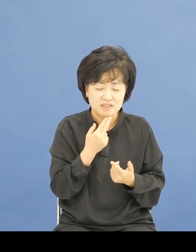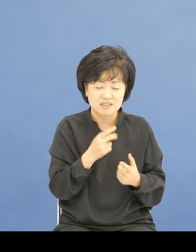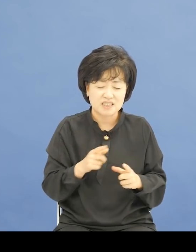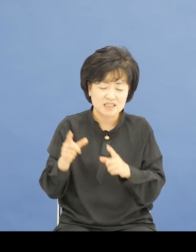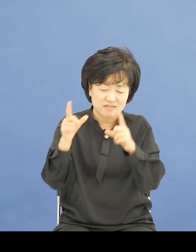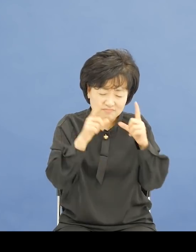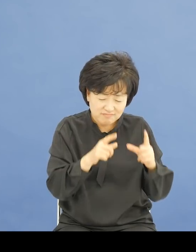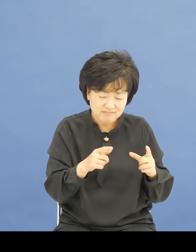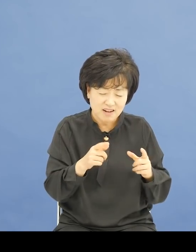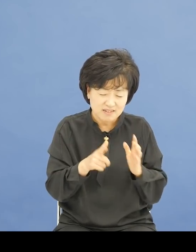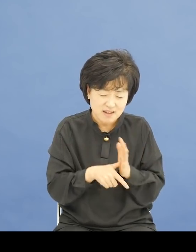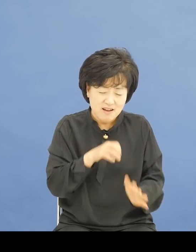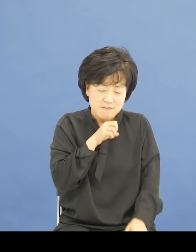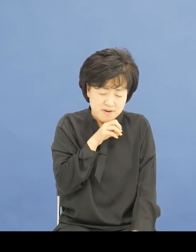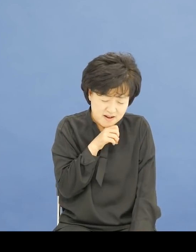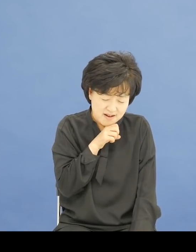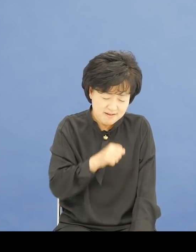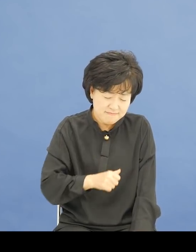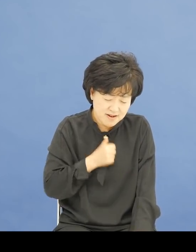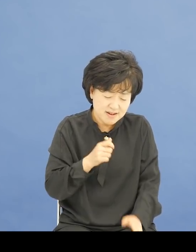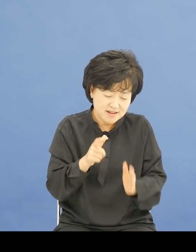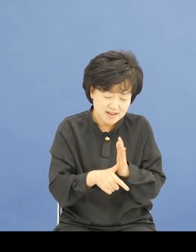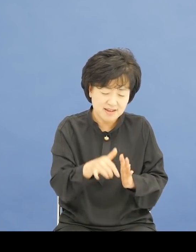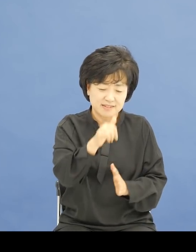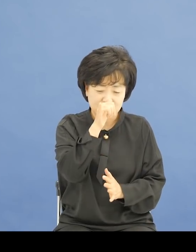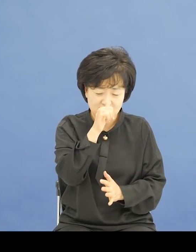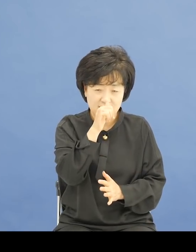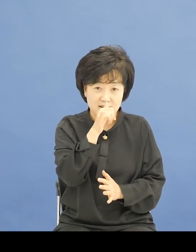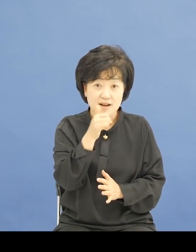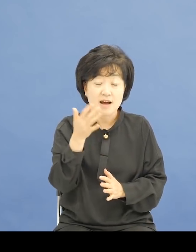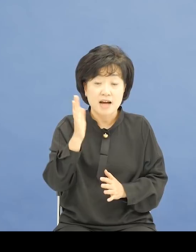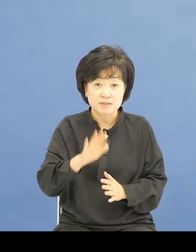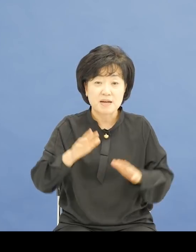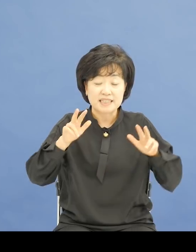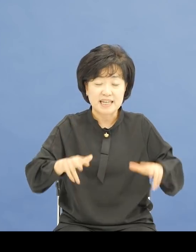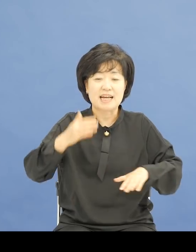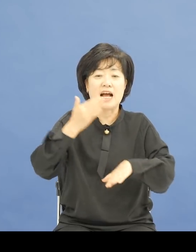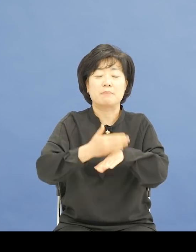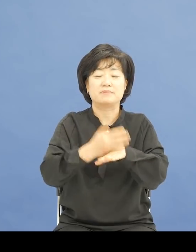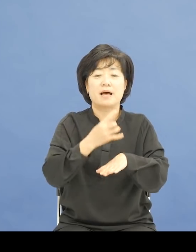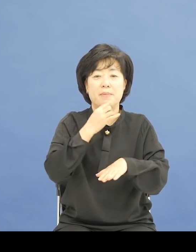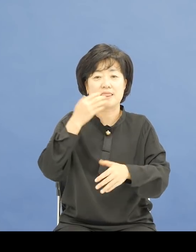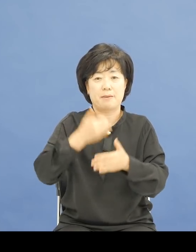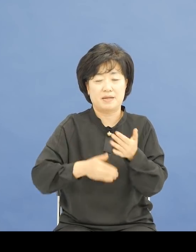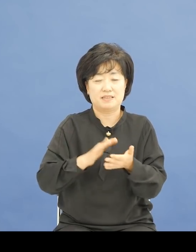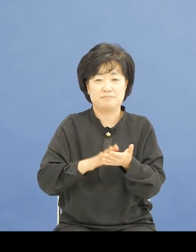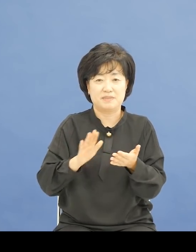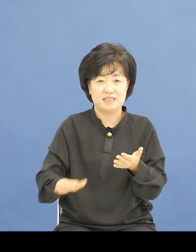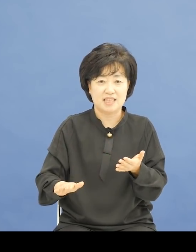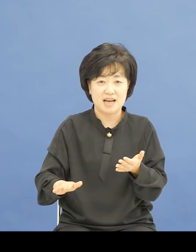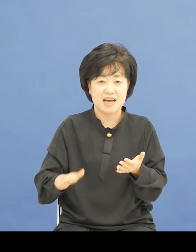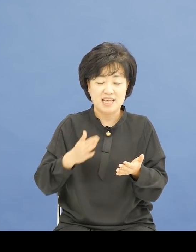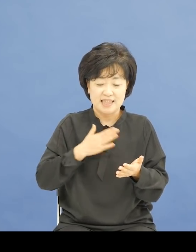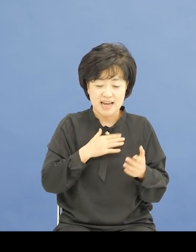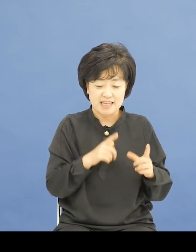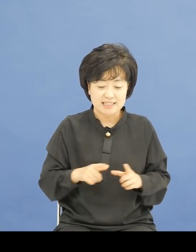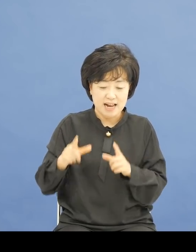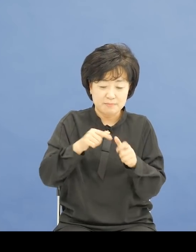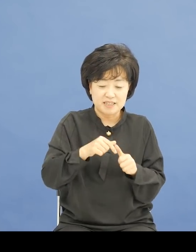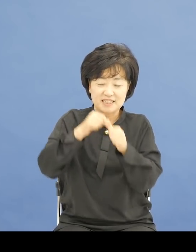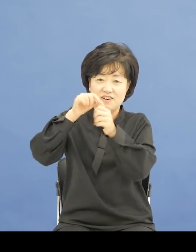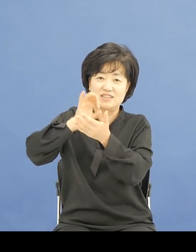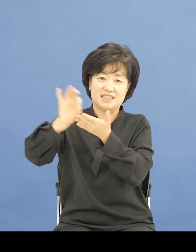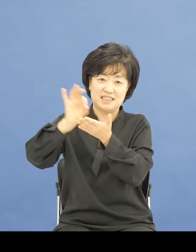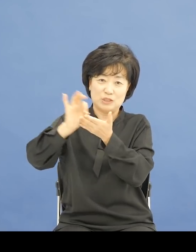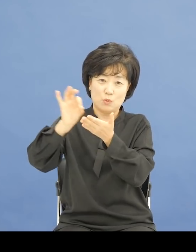일어나면 속상하고 원망스러운 내 마음에 붐을 품었던 적도 있었죠. 하지만 이제는 감사만이 남았습니다. 당신의 삶을